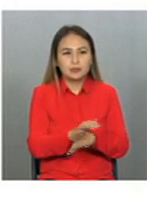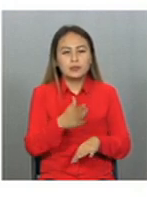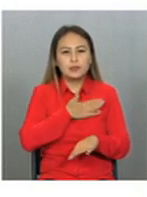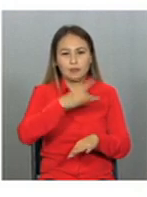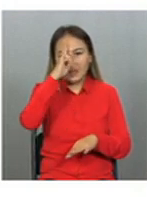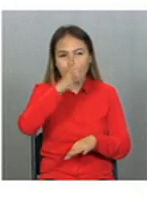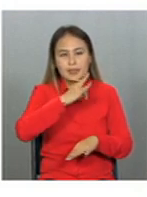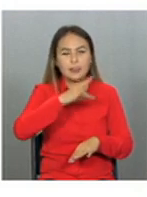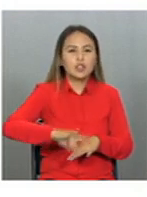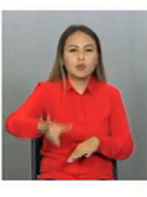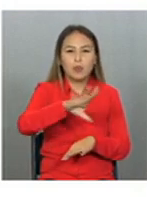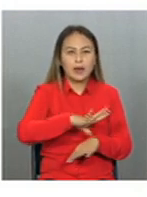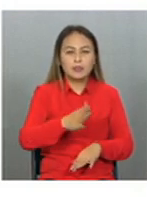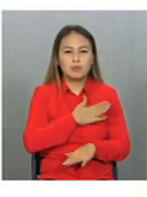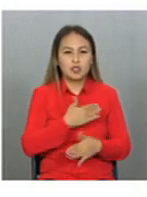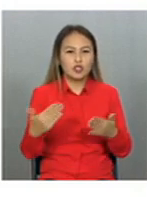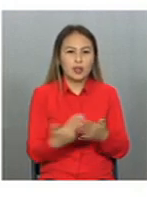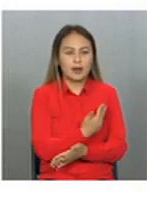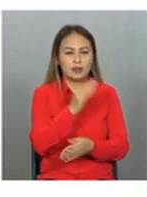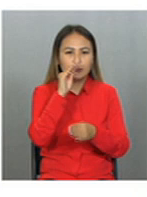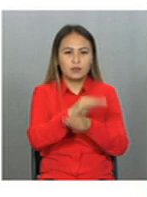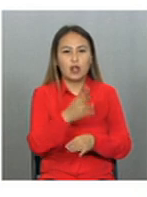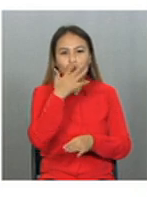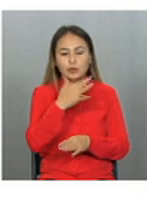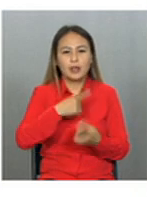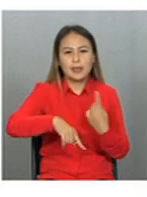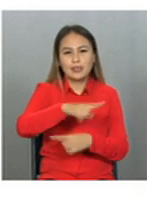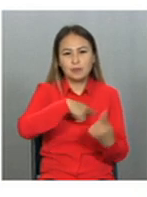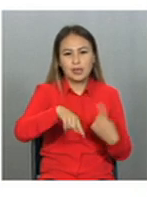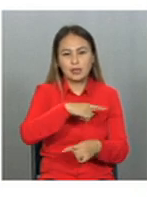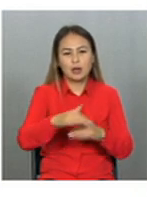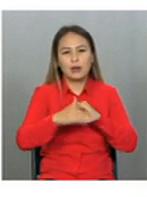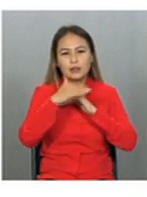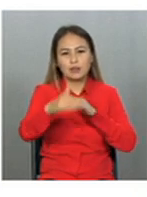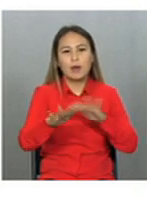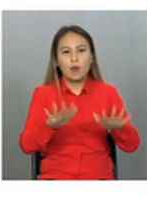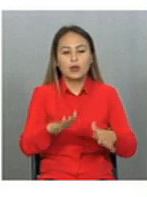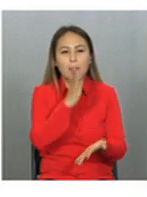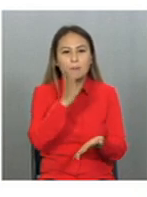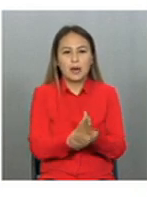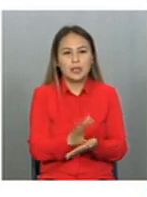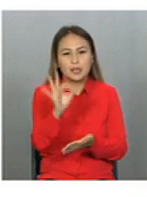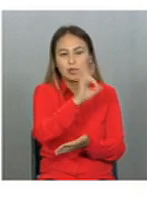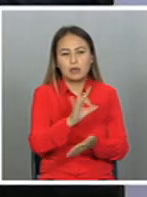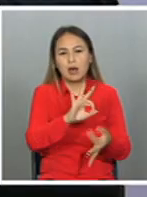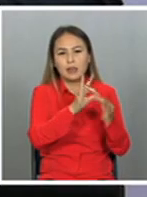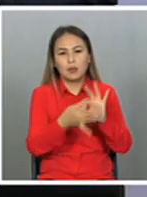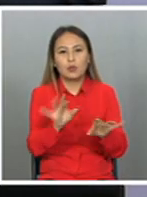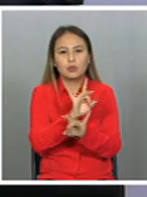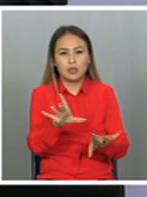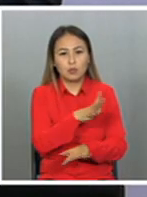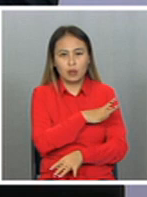Қазақстан Республикасында біз жаңа ғана сіздермен ұлттық кәсіпкерлер, яғни отандық кәсіпорындар бар екенін атап көрсеткен